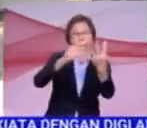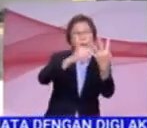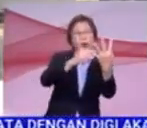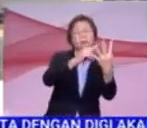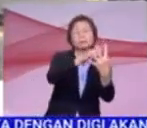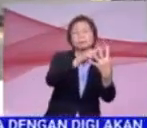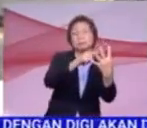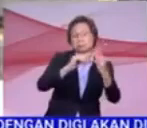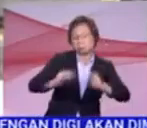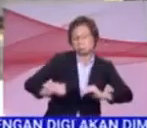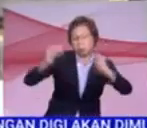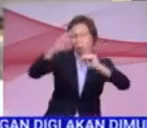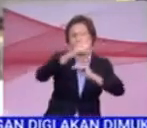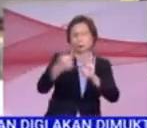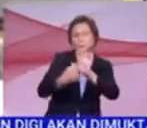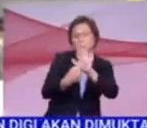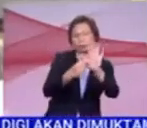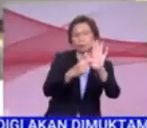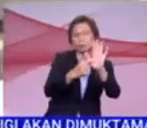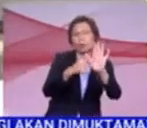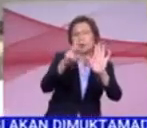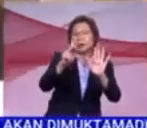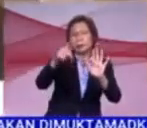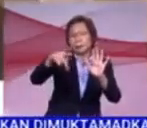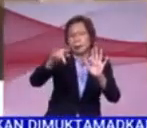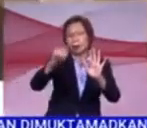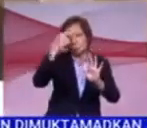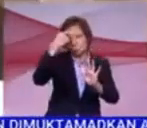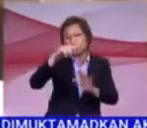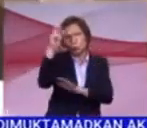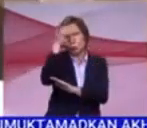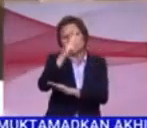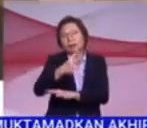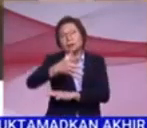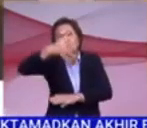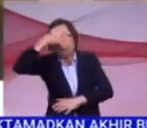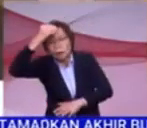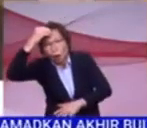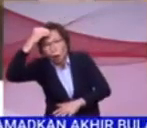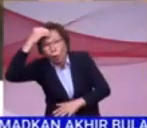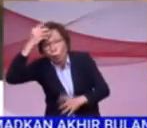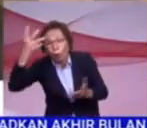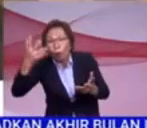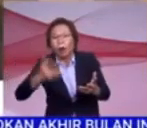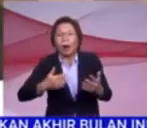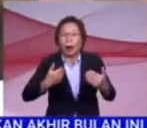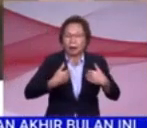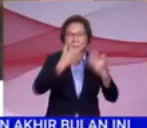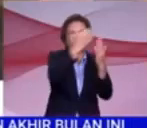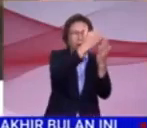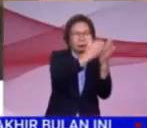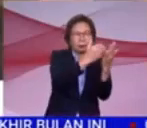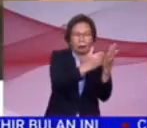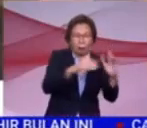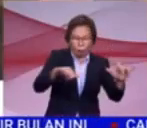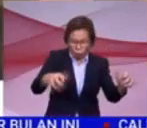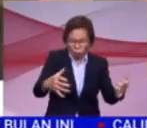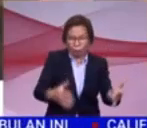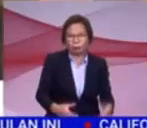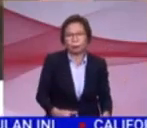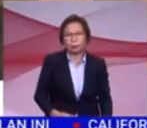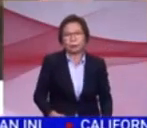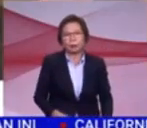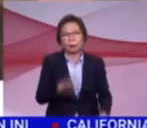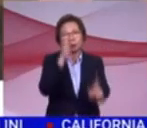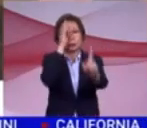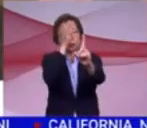indikator yang digunakan mampu untuk pihak kerajaan mendapat gambaran secara objektif sama ada langkah-langkah yang diambil menepati